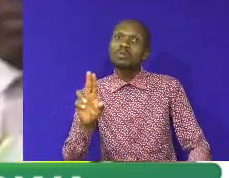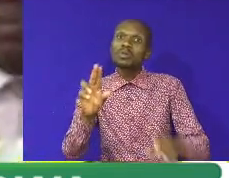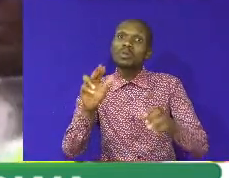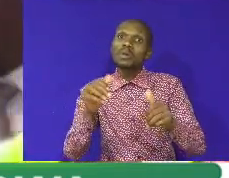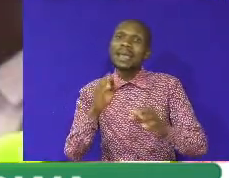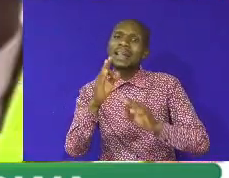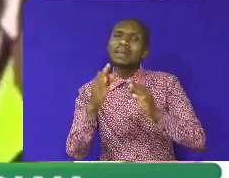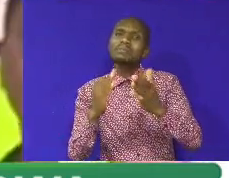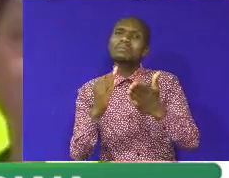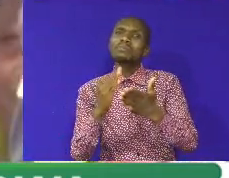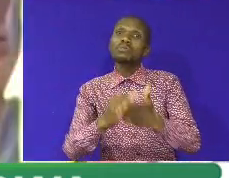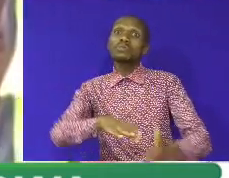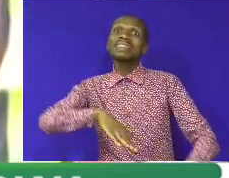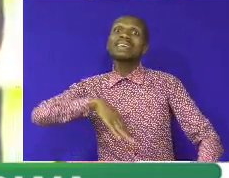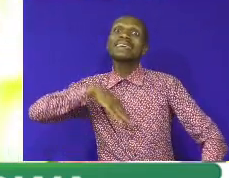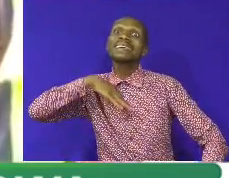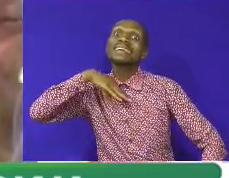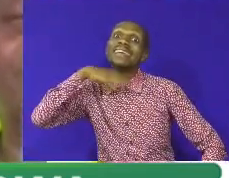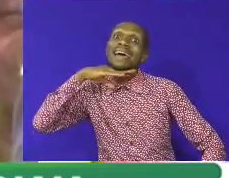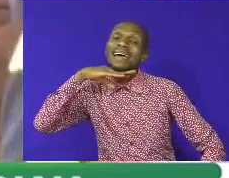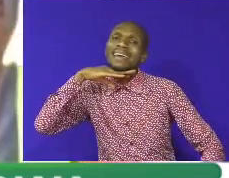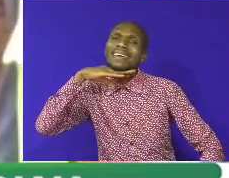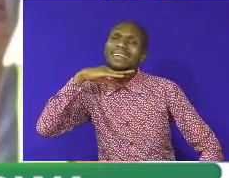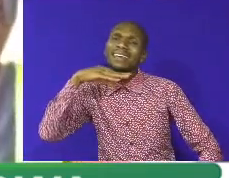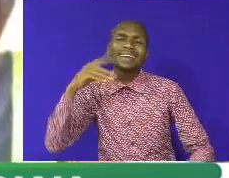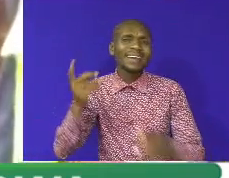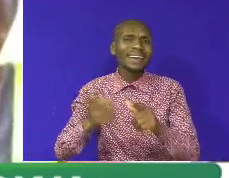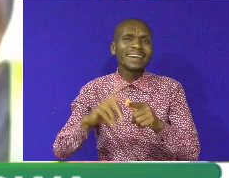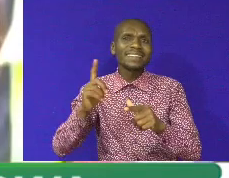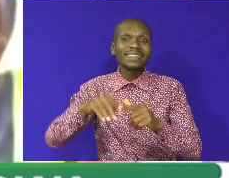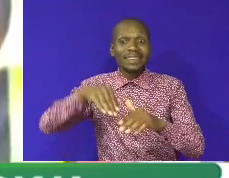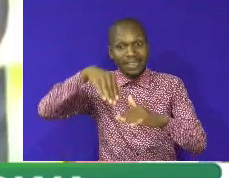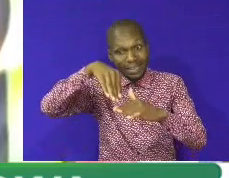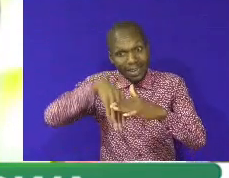Onye ke kwete. Tuwa sabuto kwa wisi.